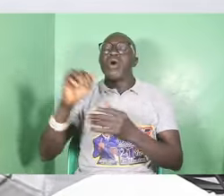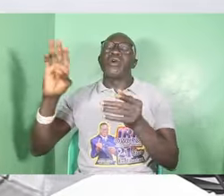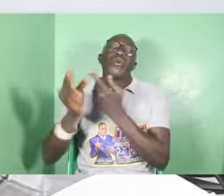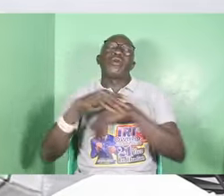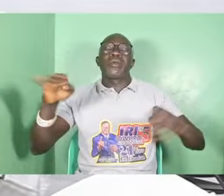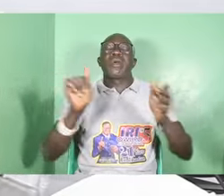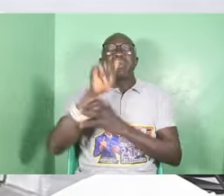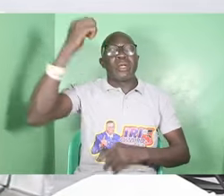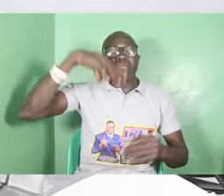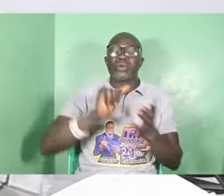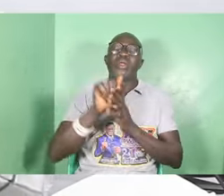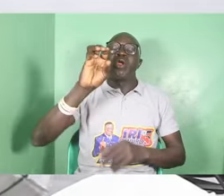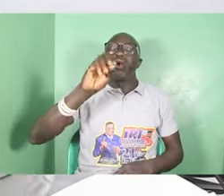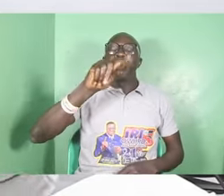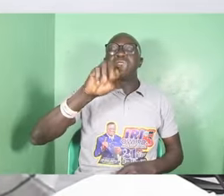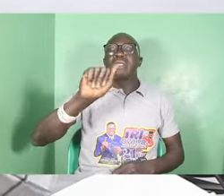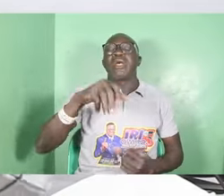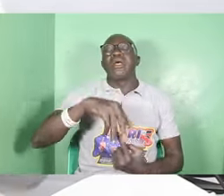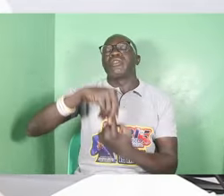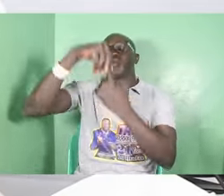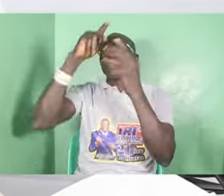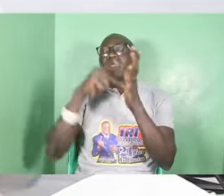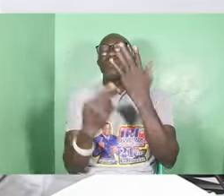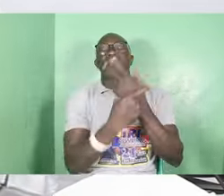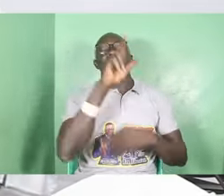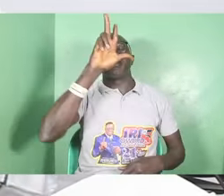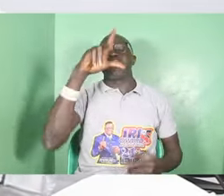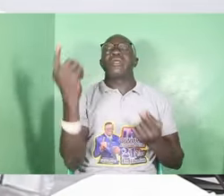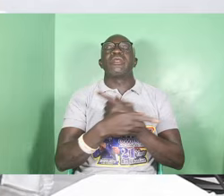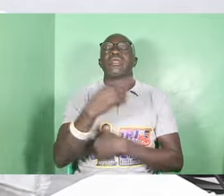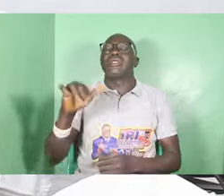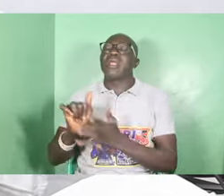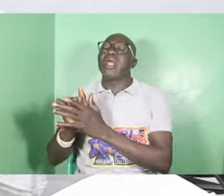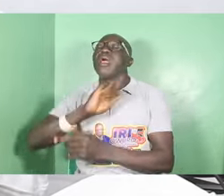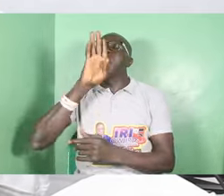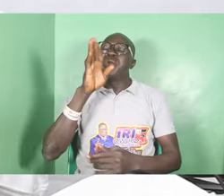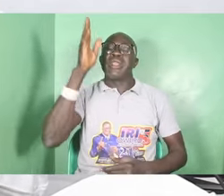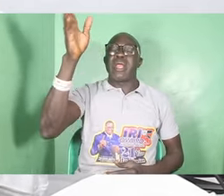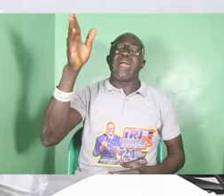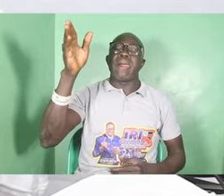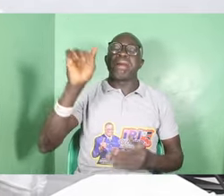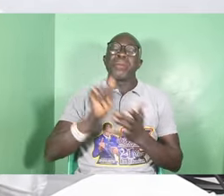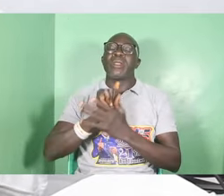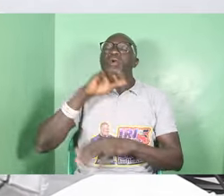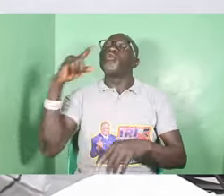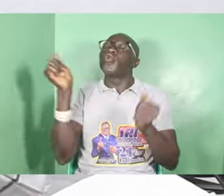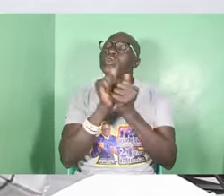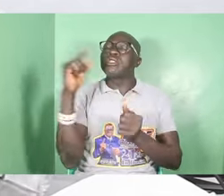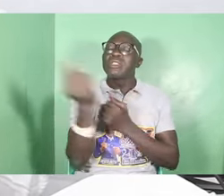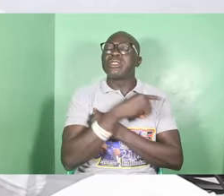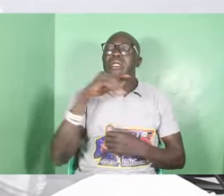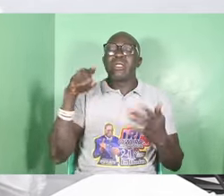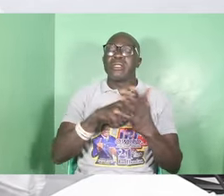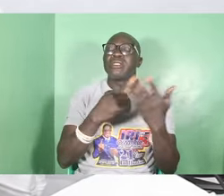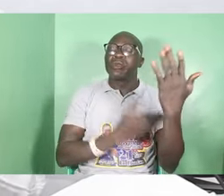Ọlọ́run. By the grace of God. Ní ọ̀tà. In ọ̀tà. Àkànṣe àdúrà lọ́jọ́ mẹ́ta bá. 3 days special prayer. Ọwọ́ àmbẹ̀. Will take place. Ọjọ́ wo ni? Which day?